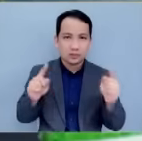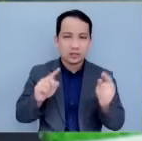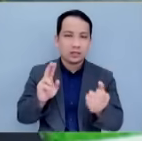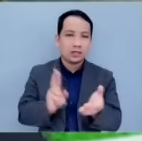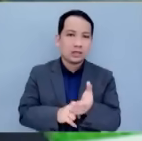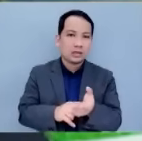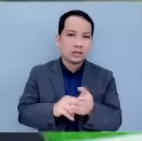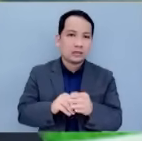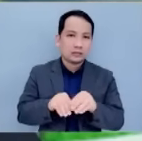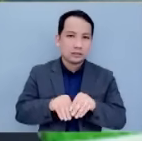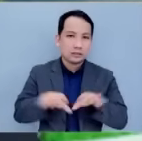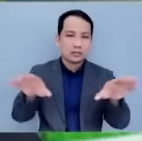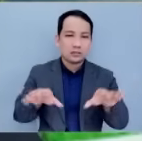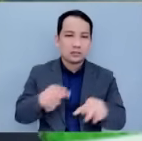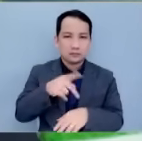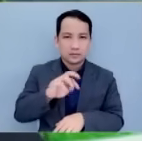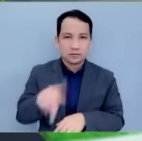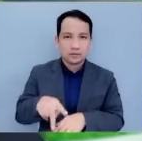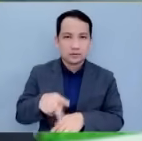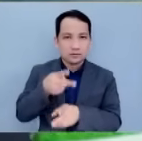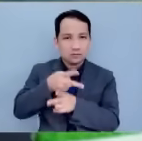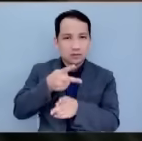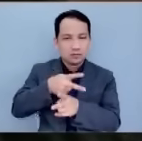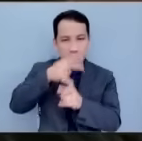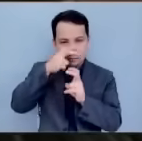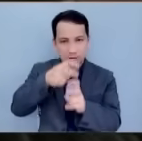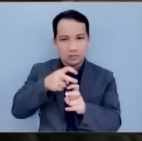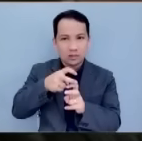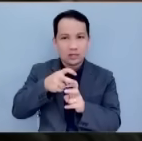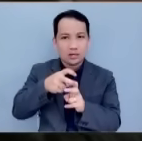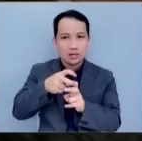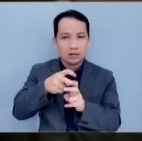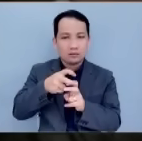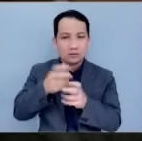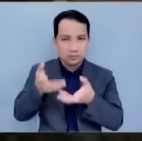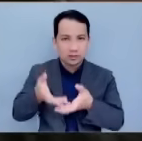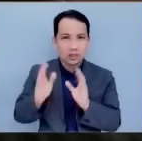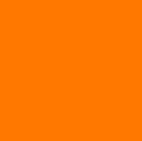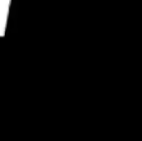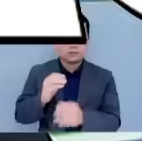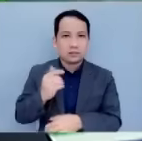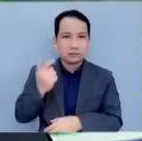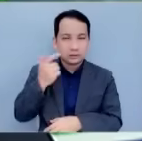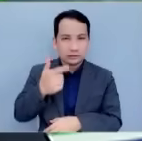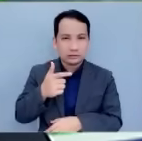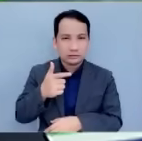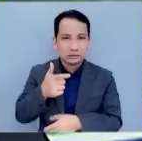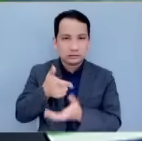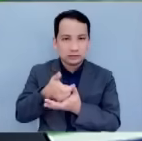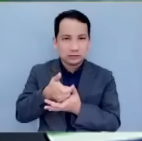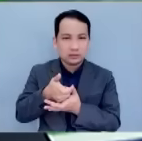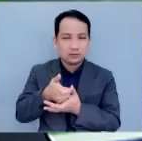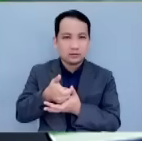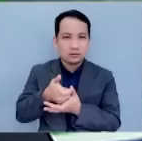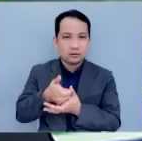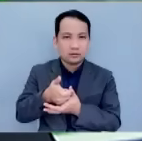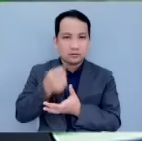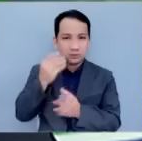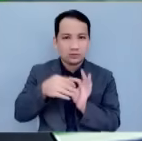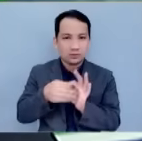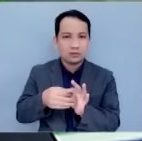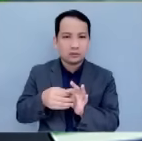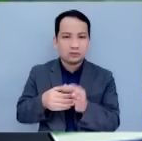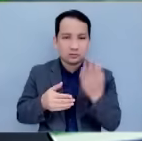Pagtitiyak pa ng PNP, bantay sarado ng batas ang pribilehyo ng mga gun owner. Kung meron po tayong makikita later on